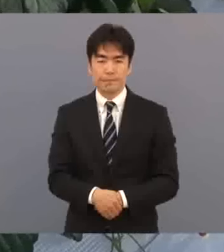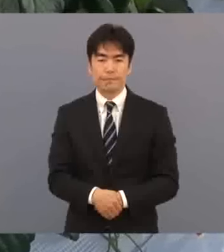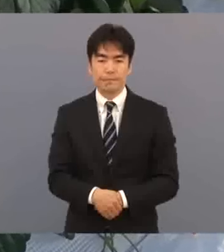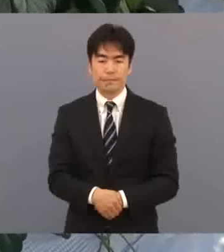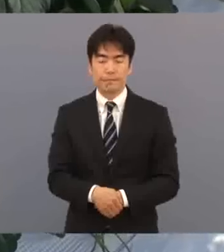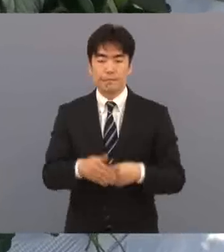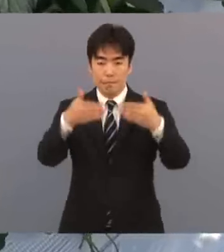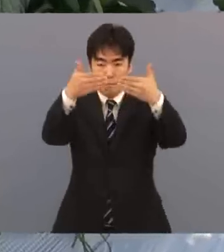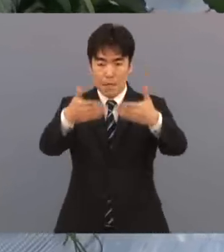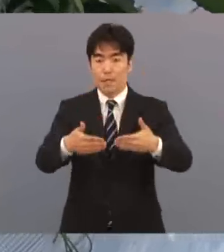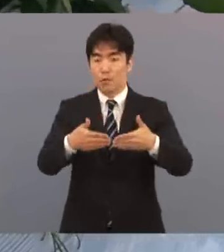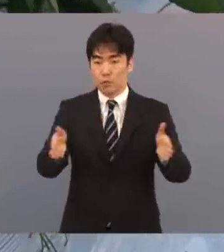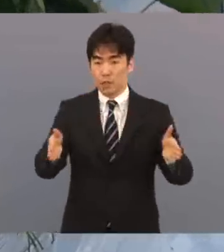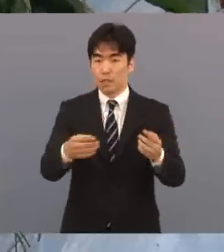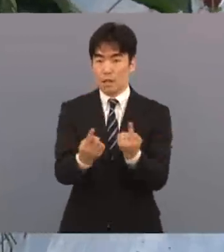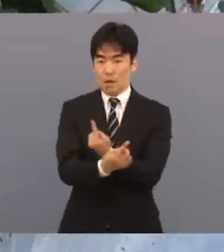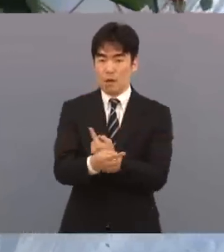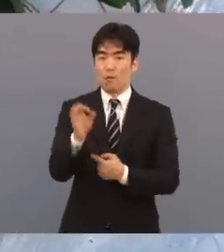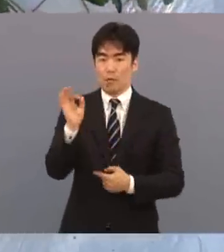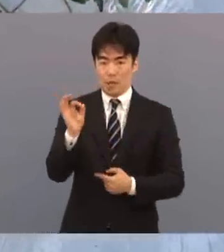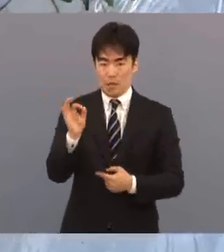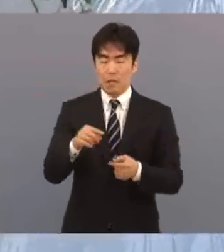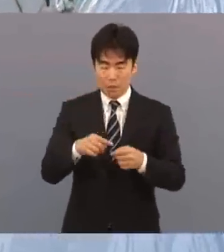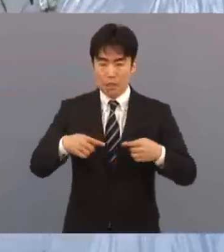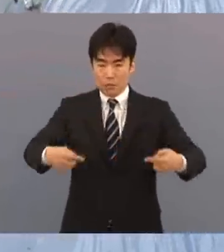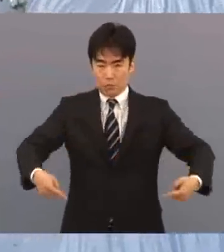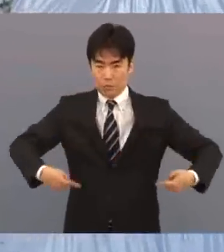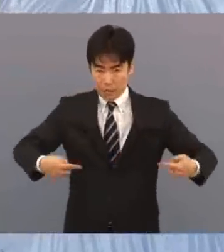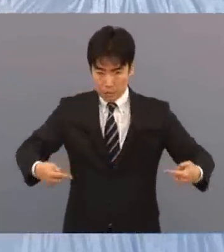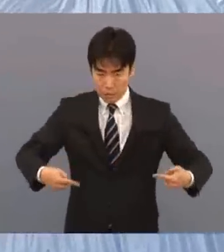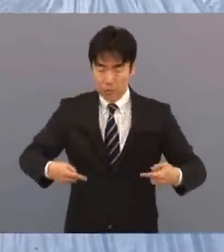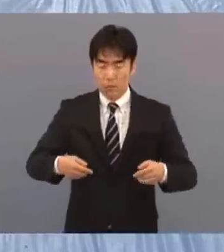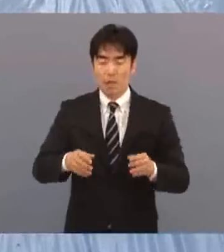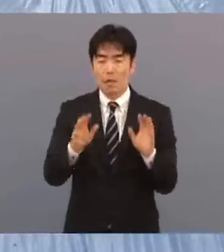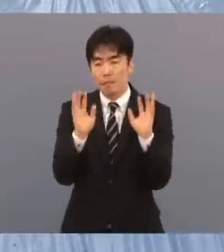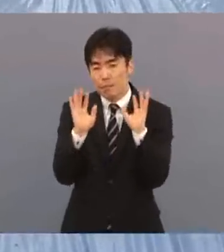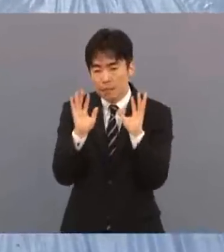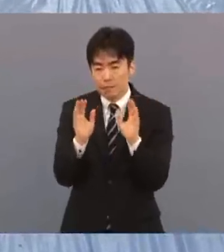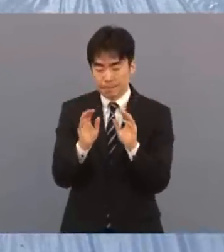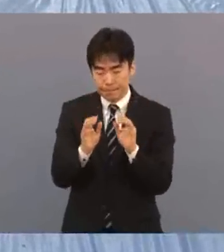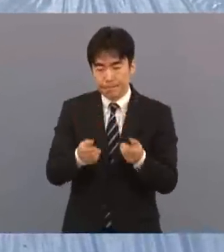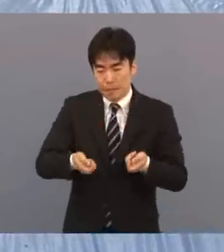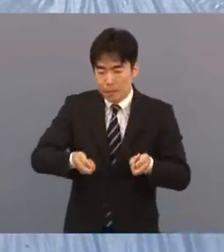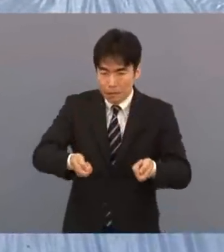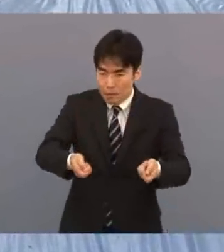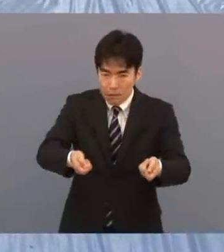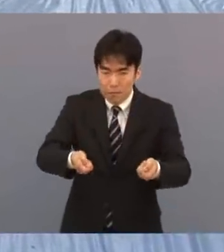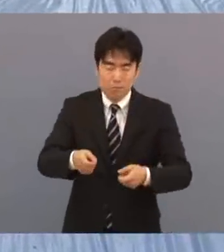バリアフリー化されていますので車椅子やベビーカーの方もご利用いただけます。